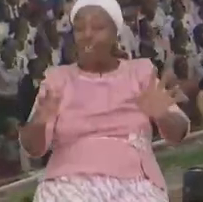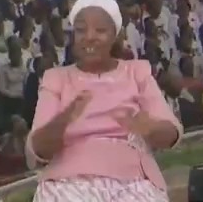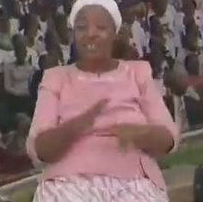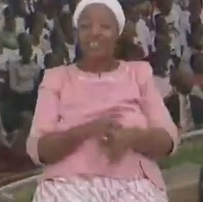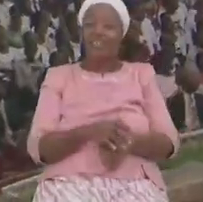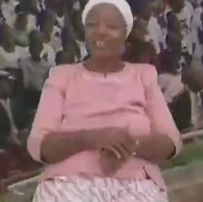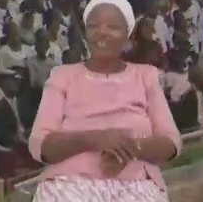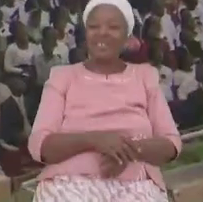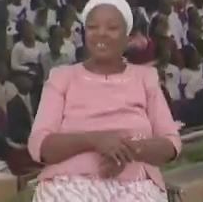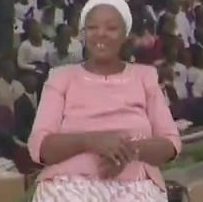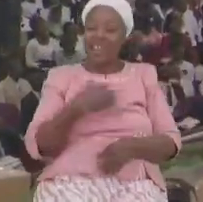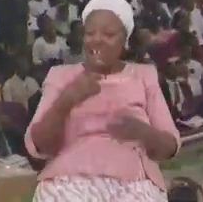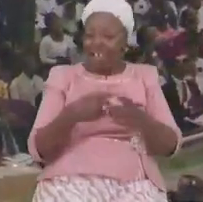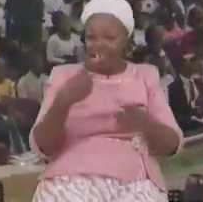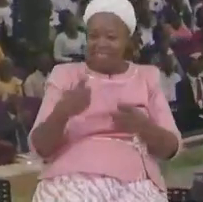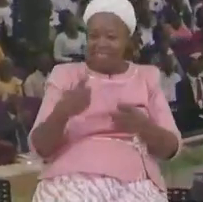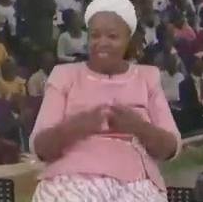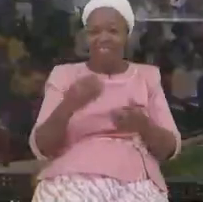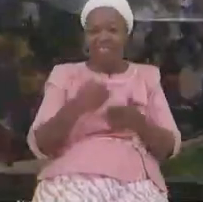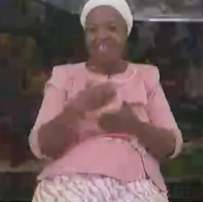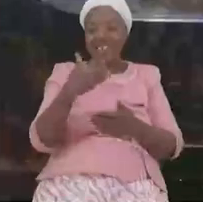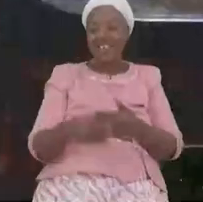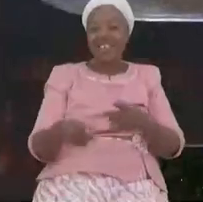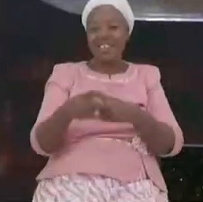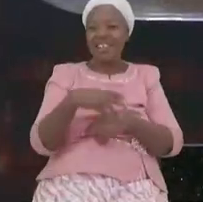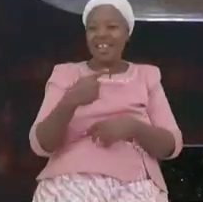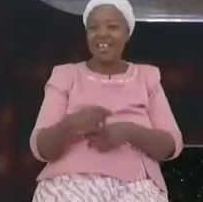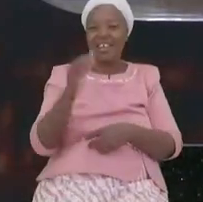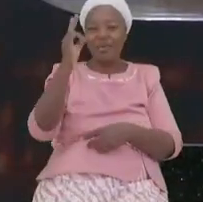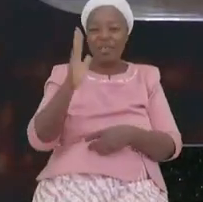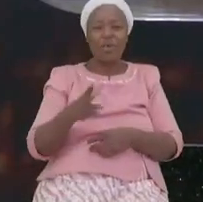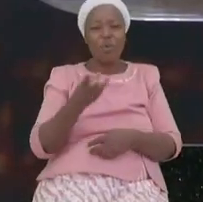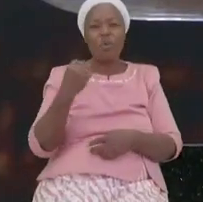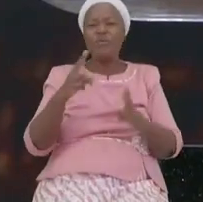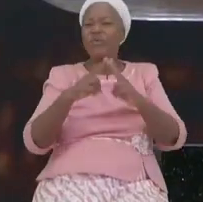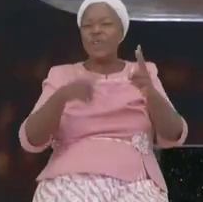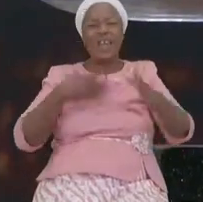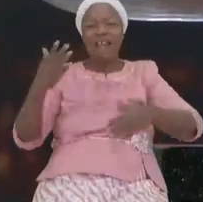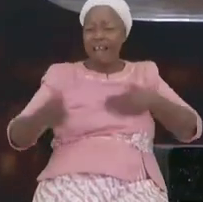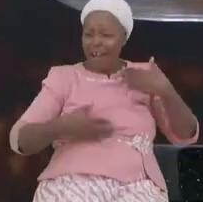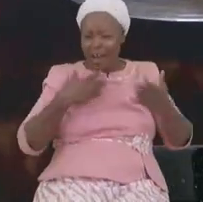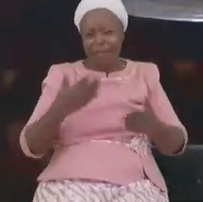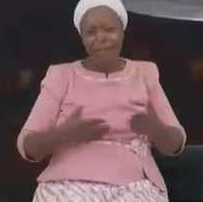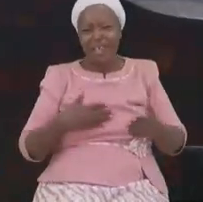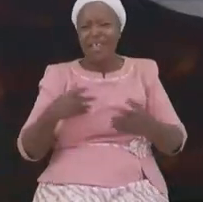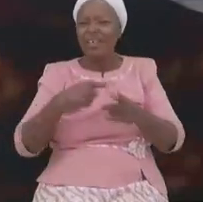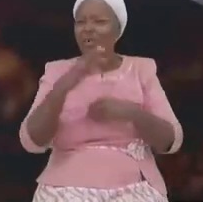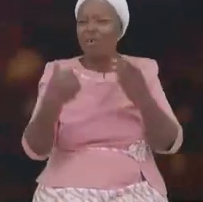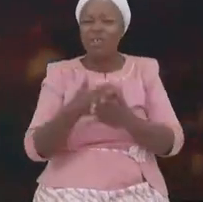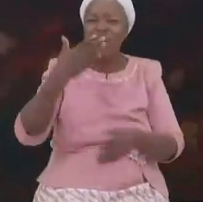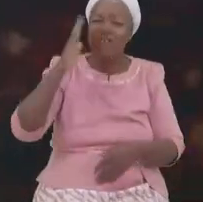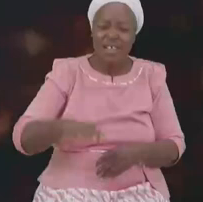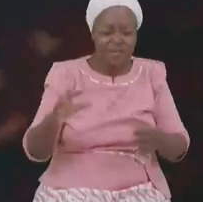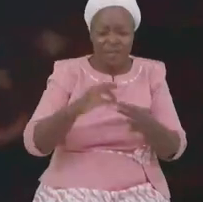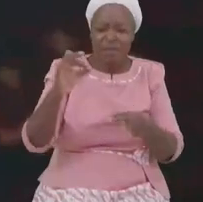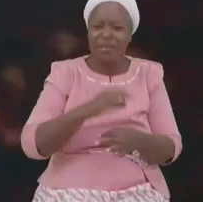Alors, le lendemain, le pasteur était tellement excité. Ces mauvais esprits, qui les pinçaient, qui les coupaient pas